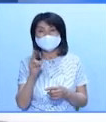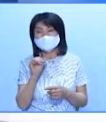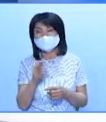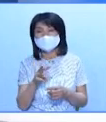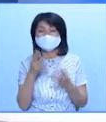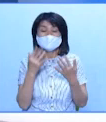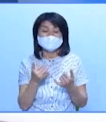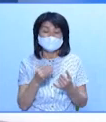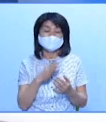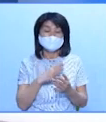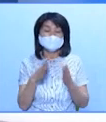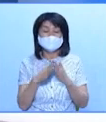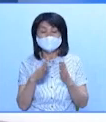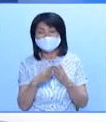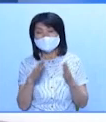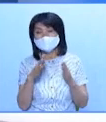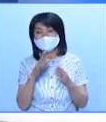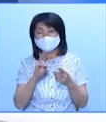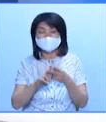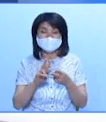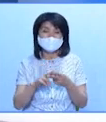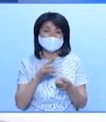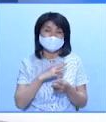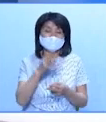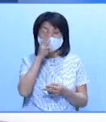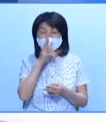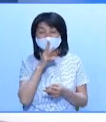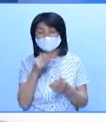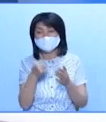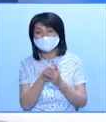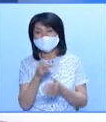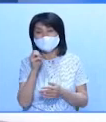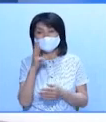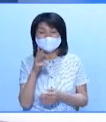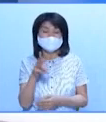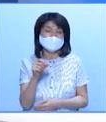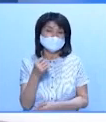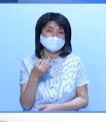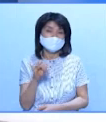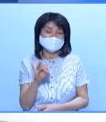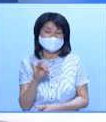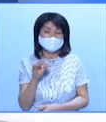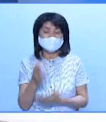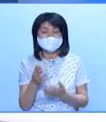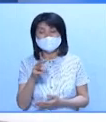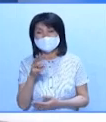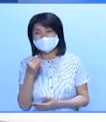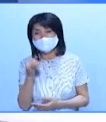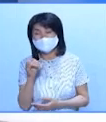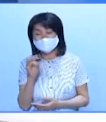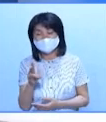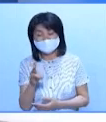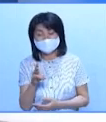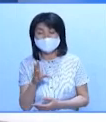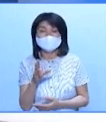қамақтағы мерзімі 3 айға дейін ұзартылды. Яғни 13 мамырға дейін. Жедел тергеу тобы жетекшісінің мұндай өтінішін қалалық